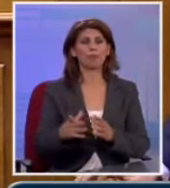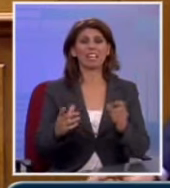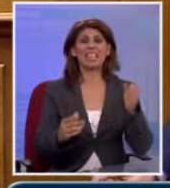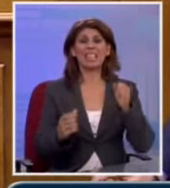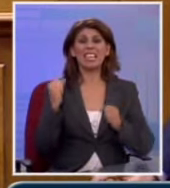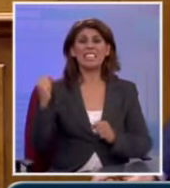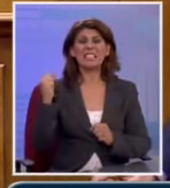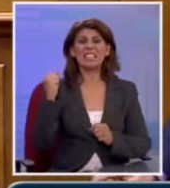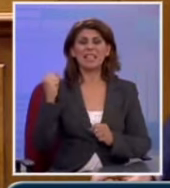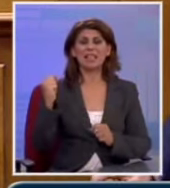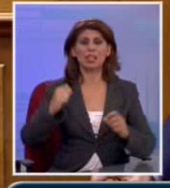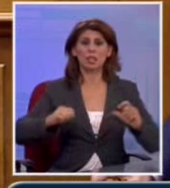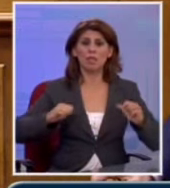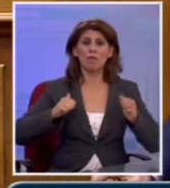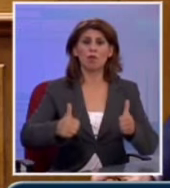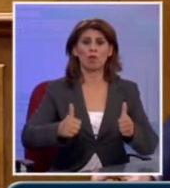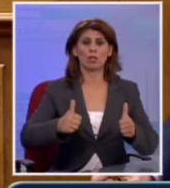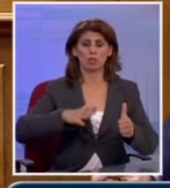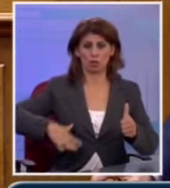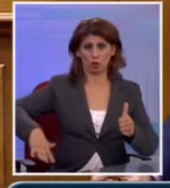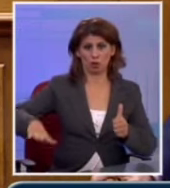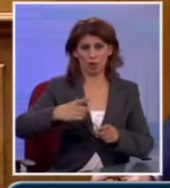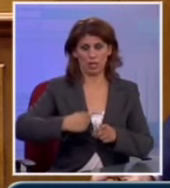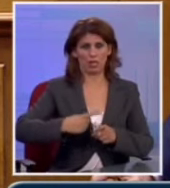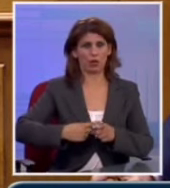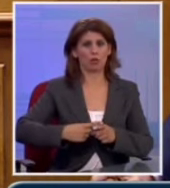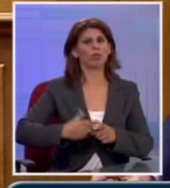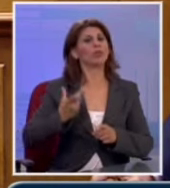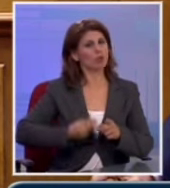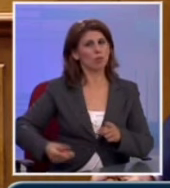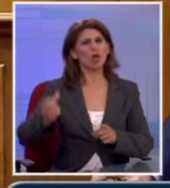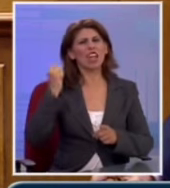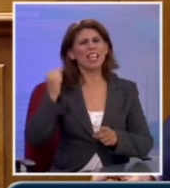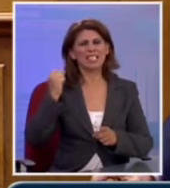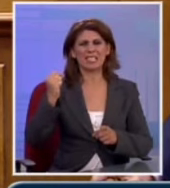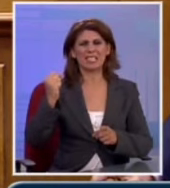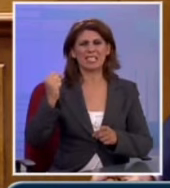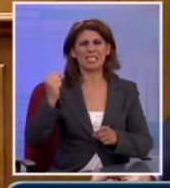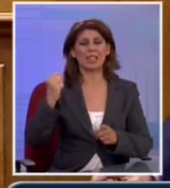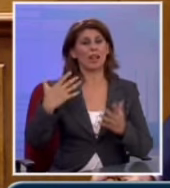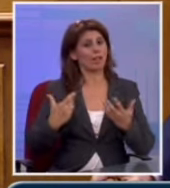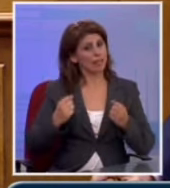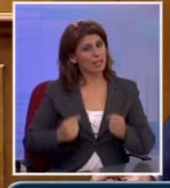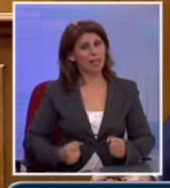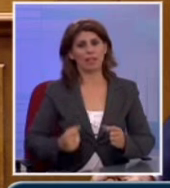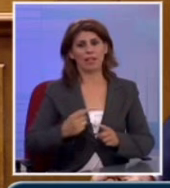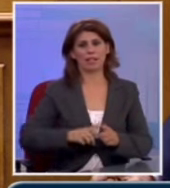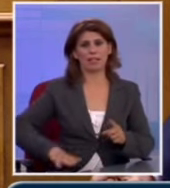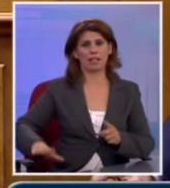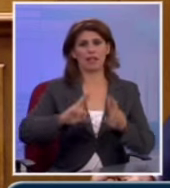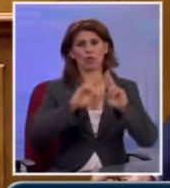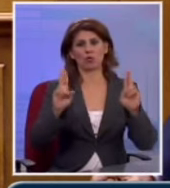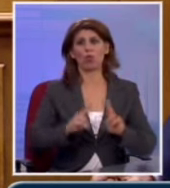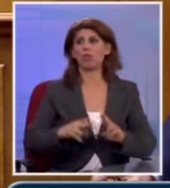ισχυρή η βούληση του λαού μας, τόσο πιο ισχυρή θα είναι και η θέση της χώρας στο